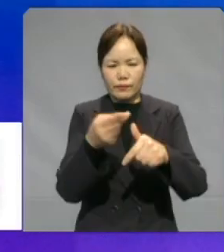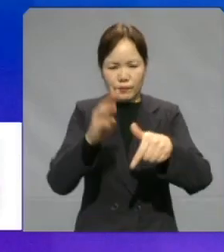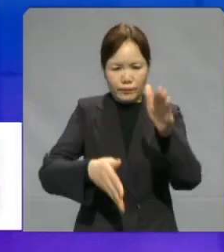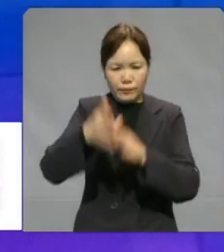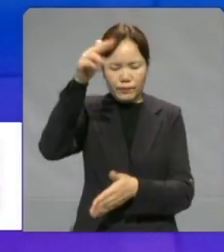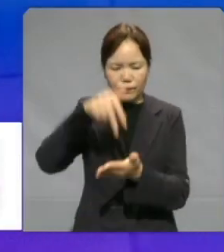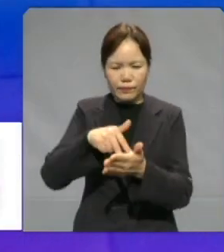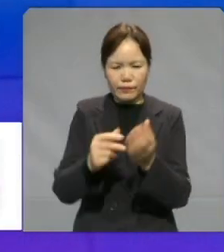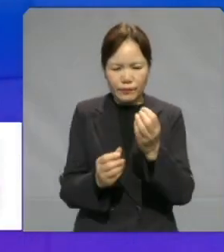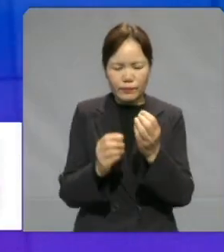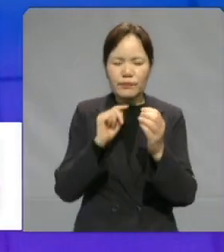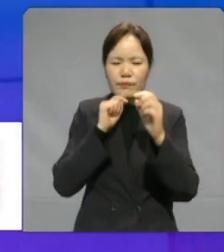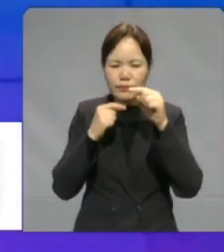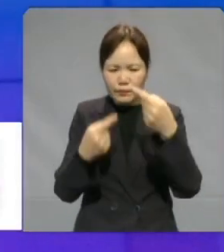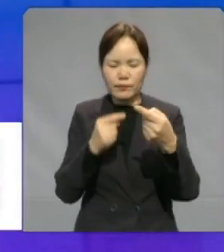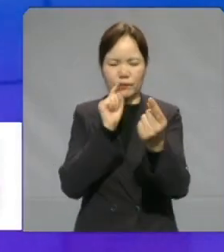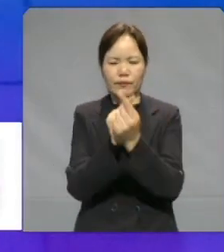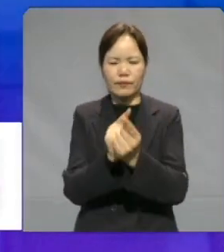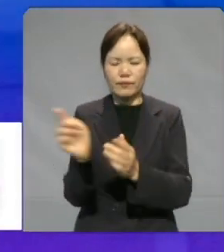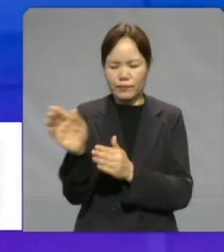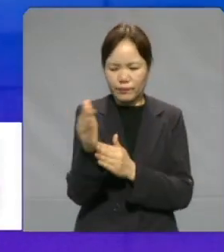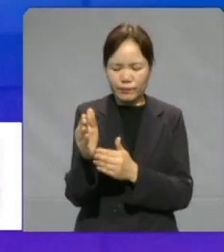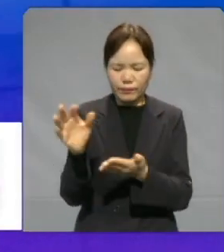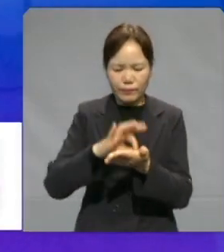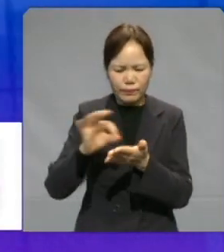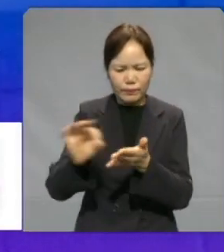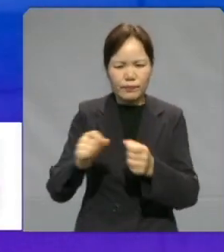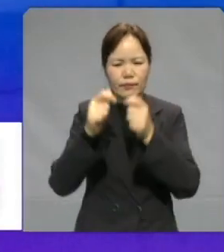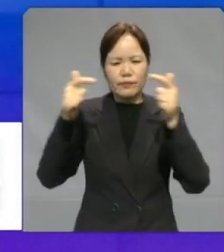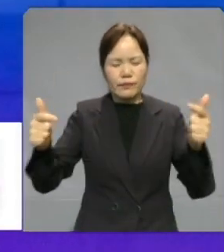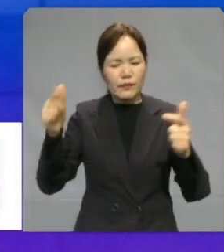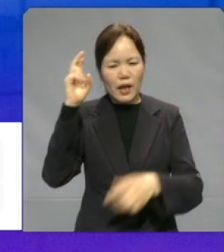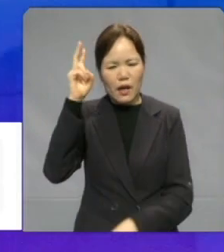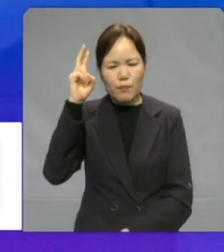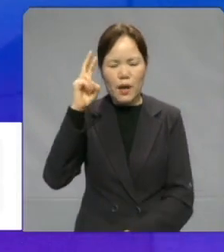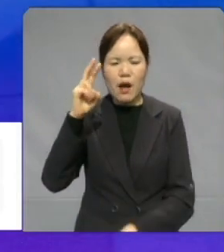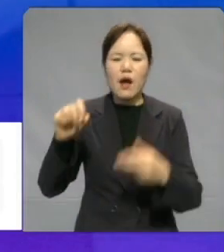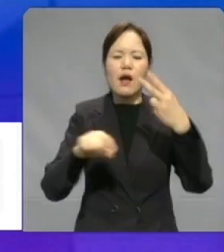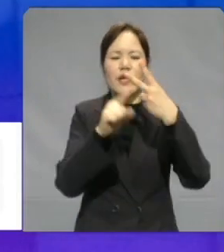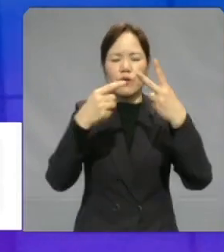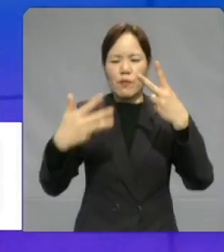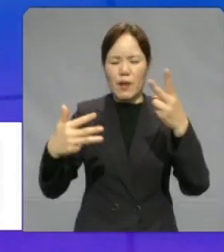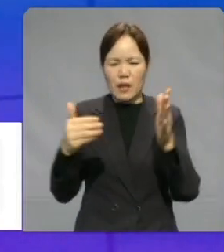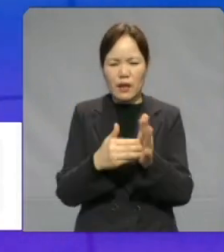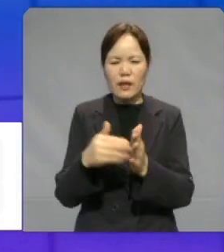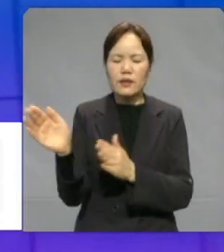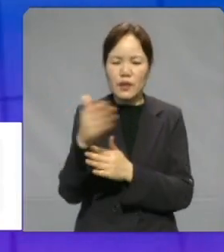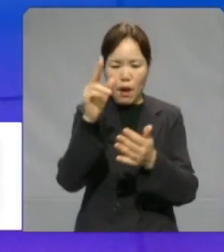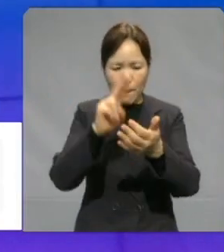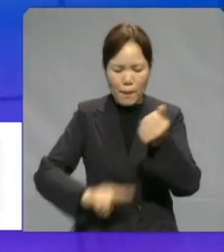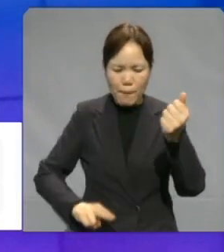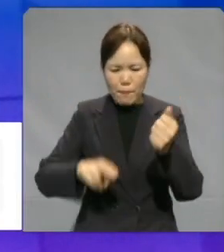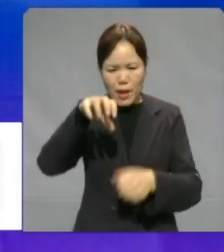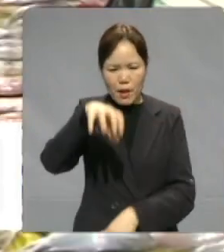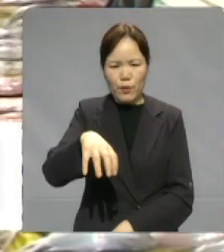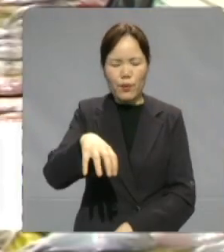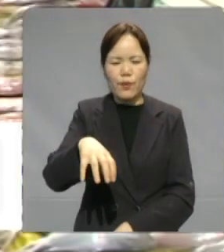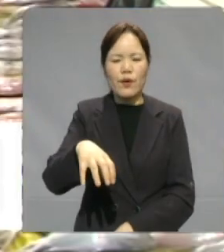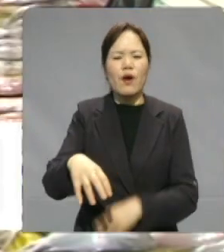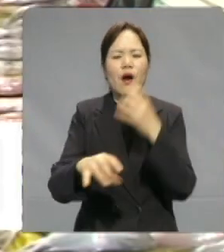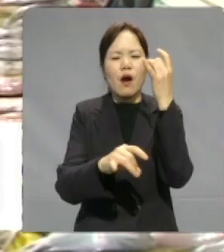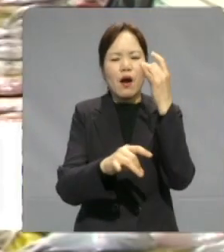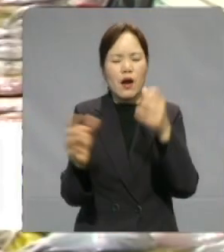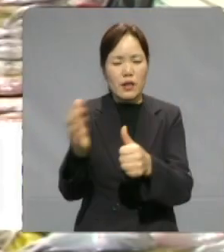인천시는 설 명절을 맞아 수산물의 소비 증가가 예상됨에 따라 다음 달 8일까지 수산물 판매업소를 대상으로